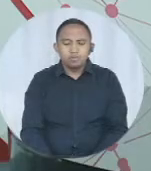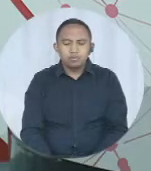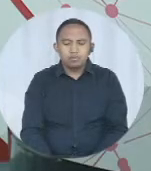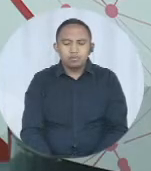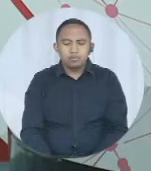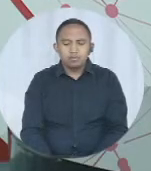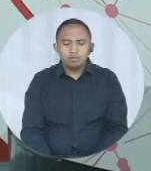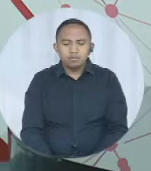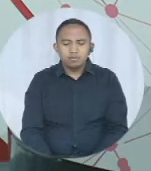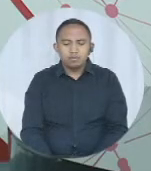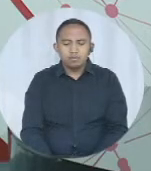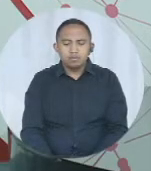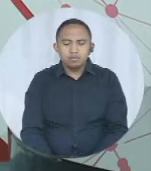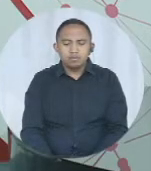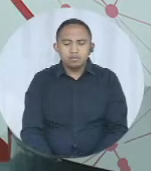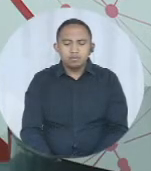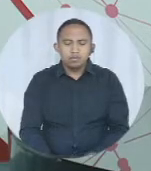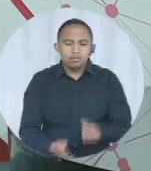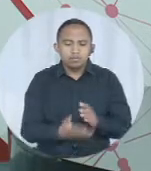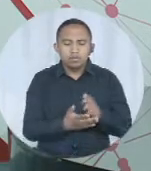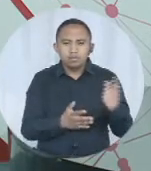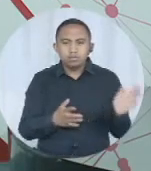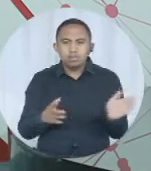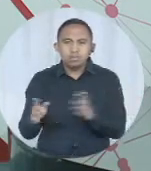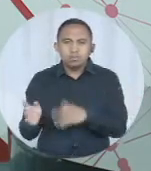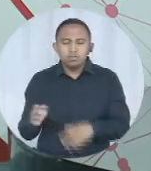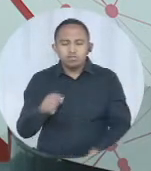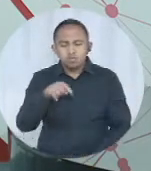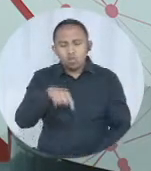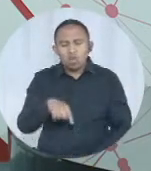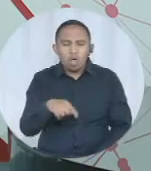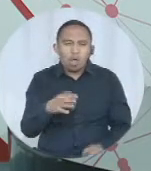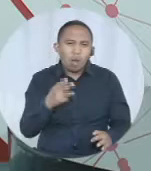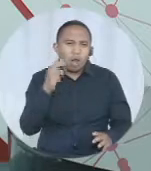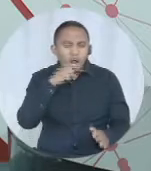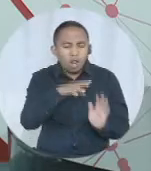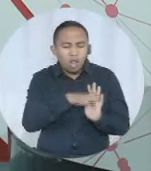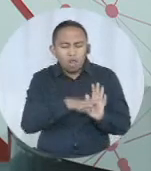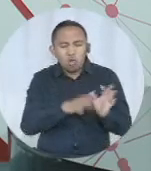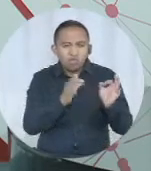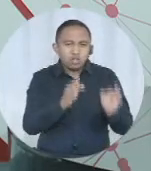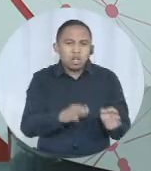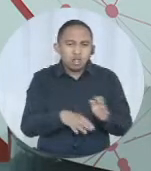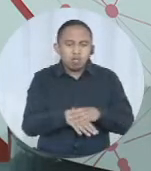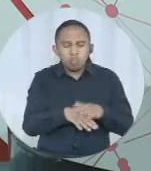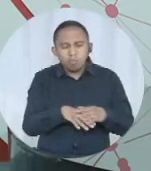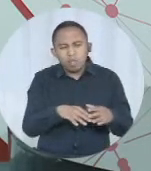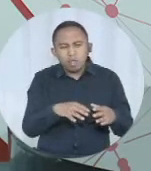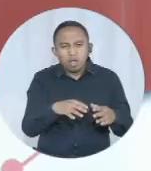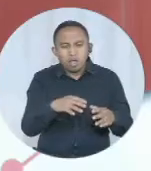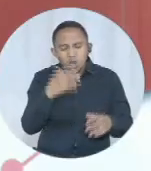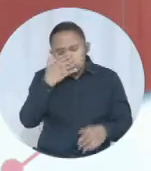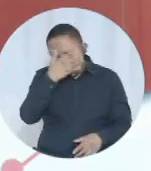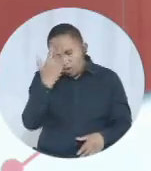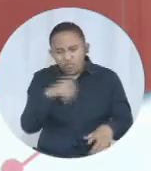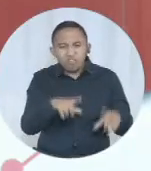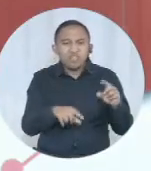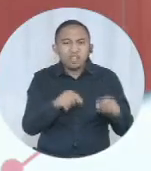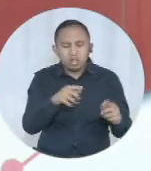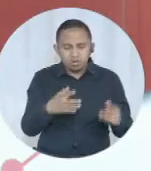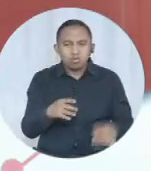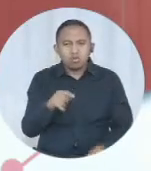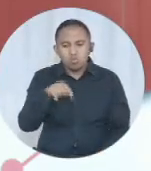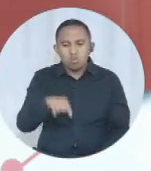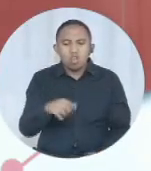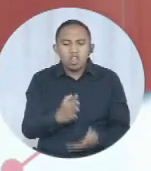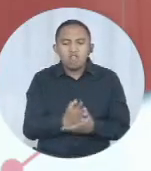Ny lisitra ofisialy ho any teo anivon'ny CNI mahakasika ny fanavaozana lisim-pifidianana fanao isan-taona efa vonona amin'izao fotoana